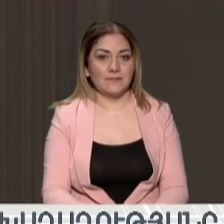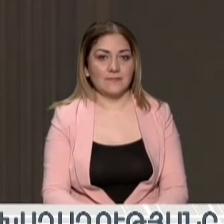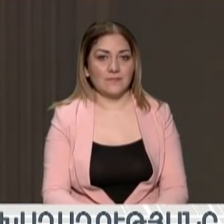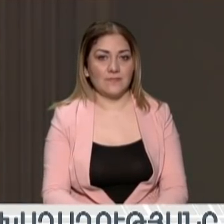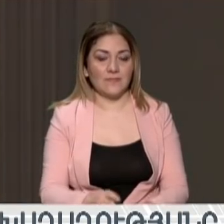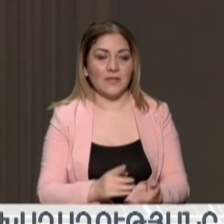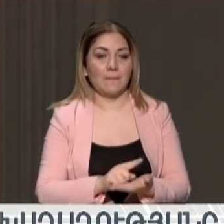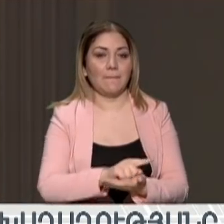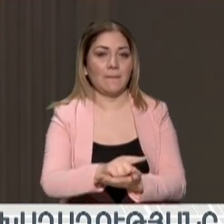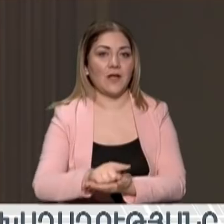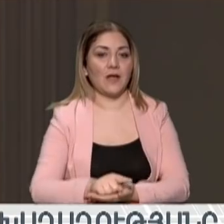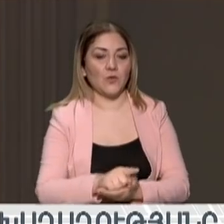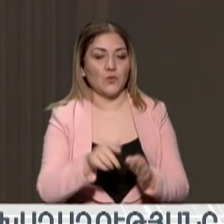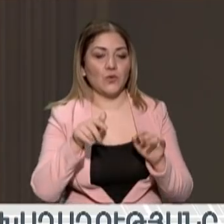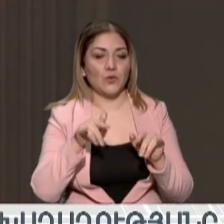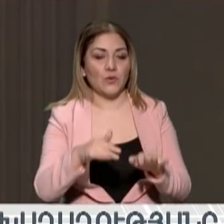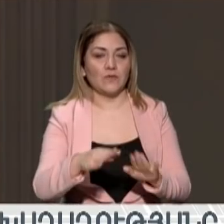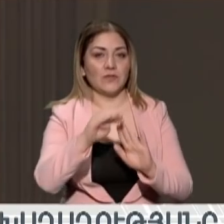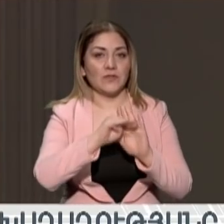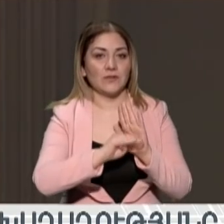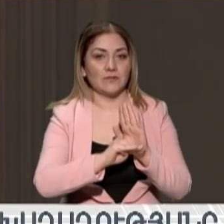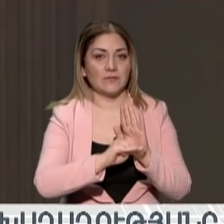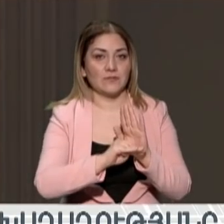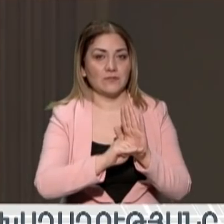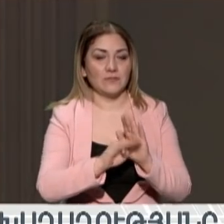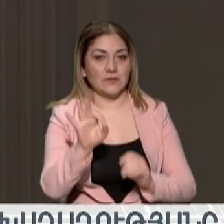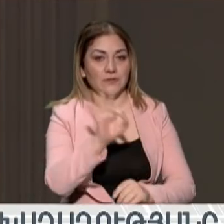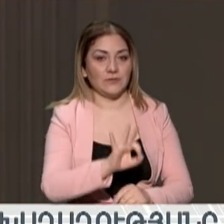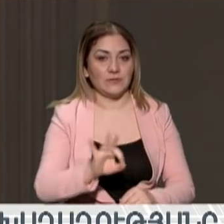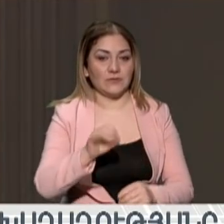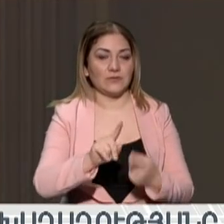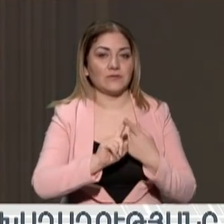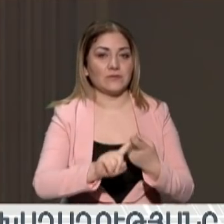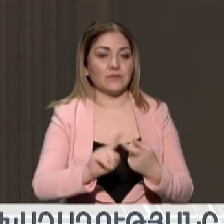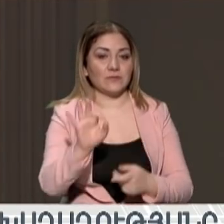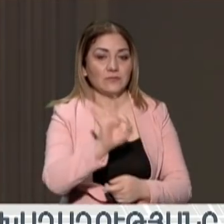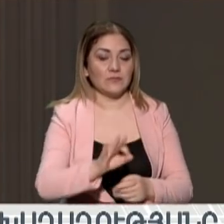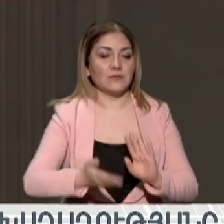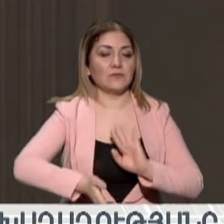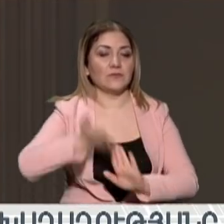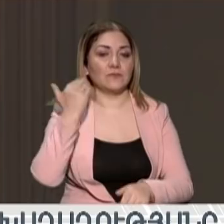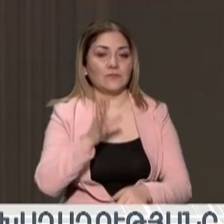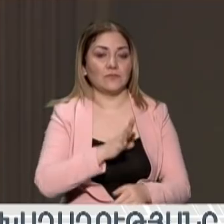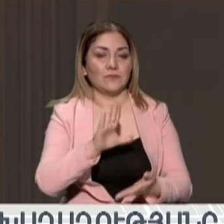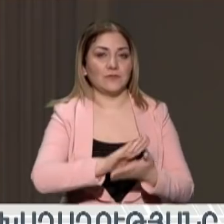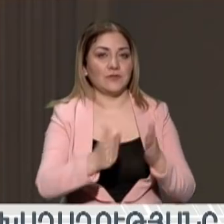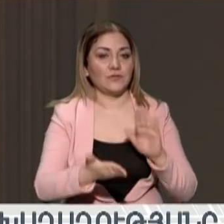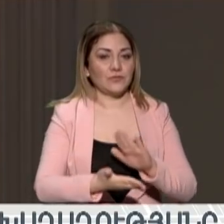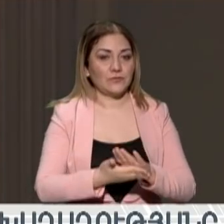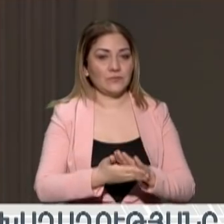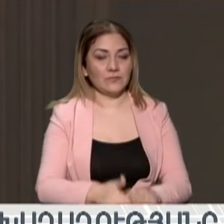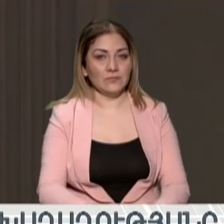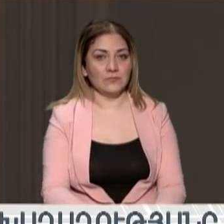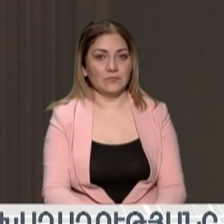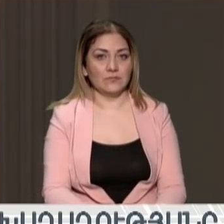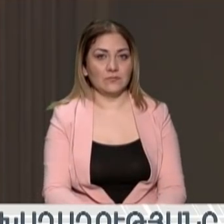վարել բանակցությունները այն հիմնարար սկզբունքների շուրջ, որոնց վերաբերյալ նախկինում էլ ձեռքի բերվել